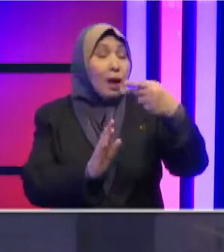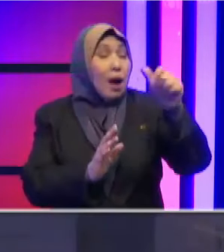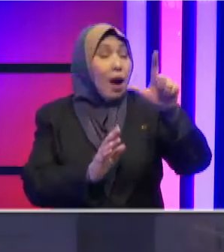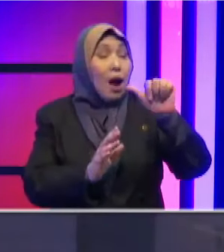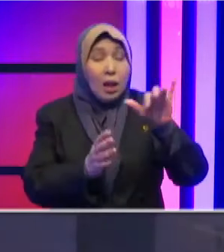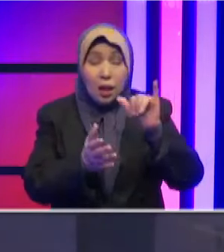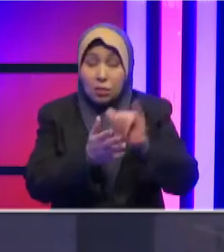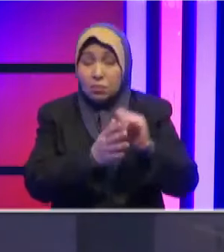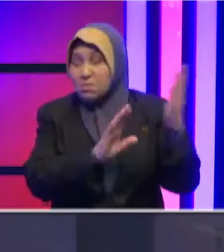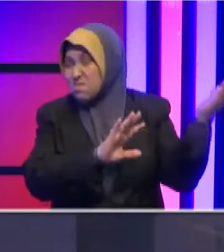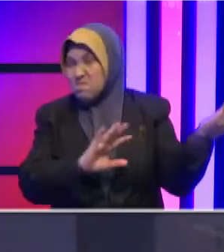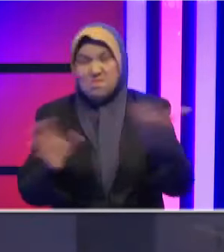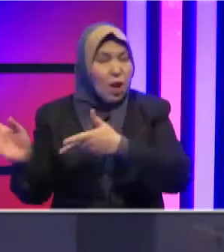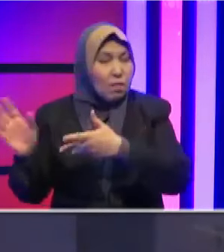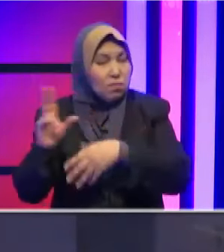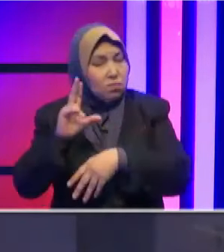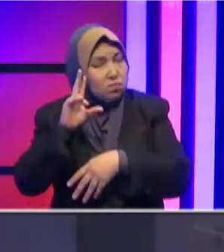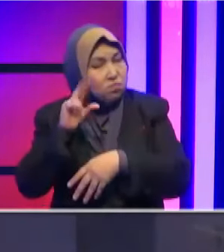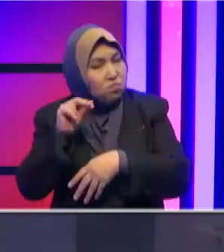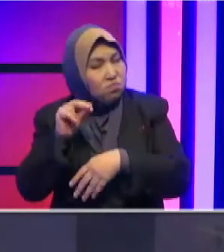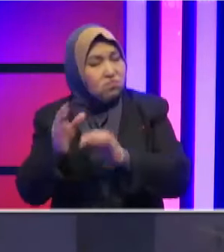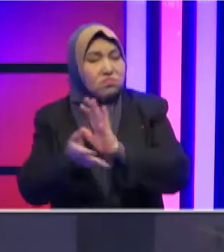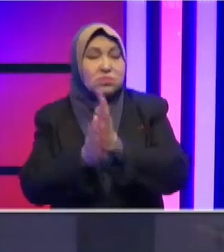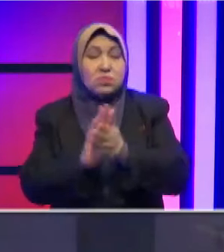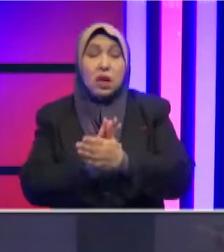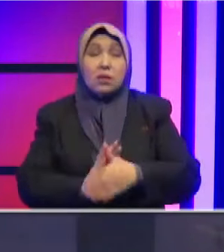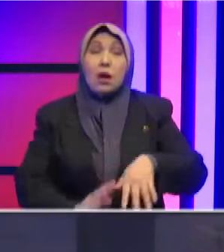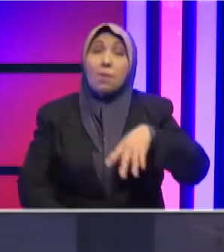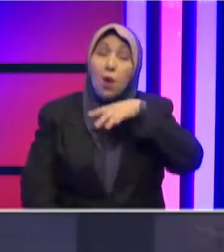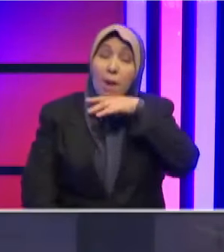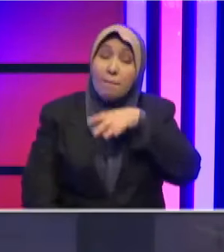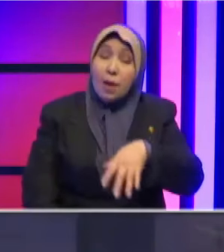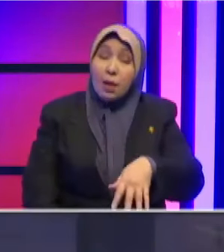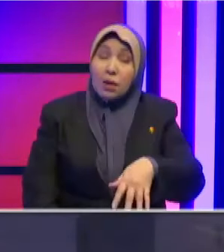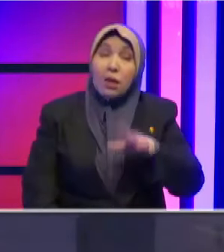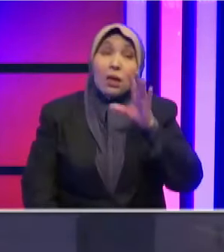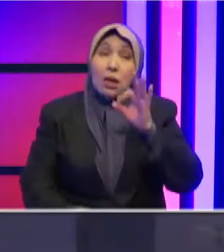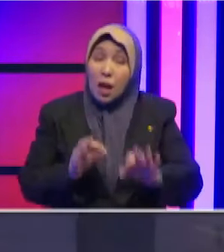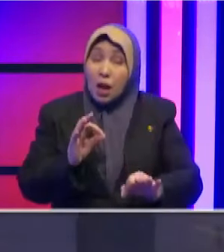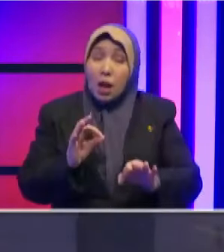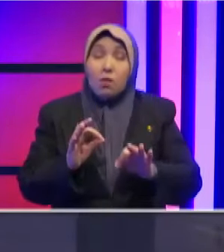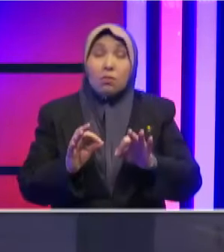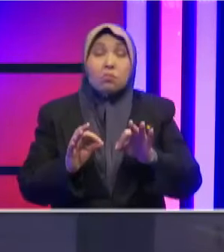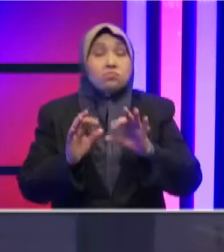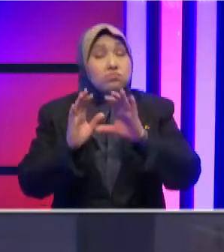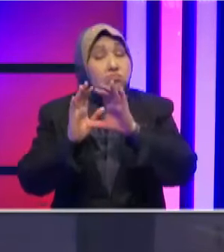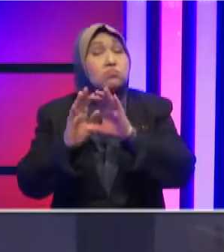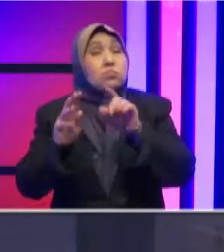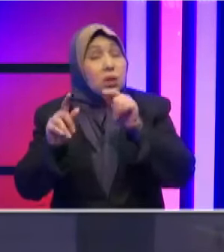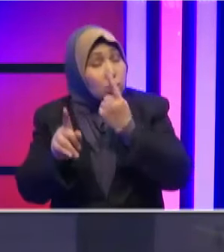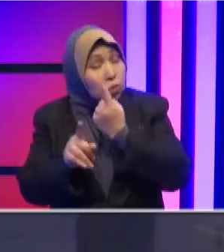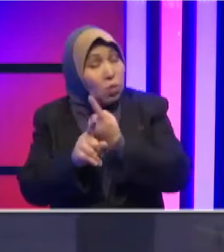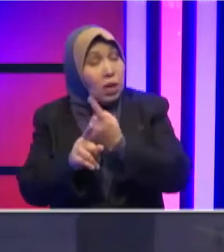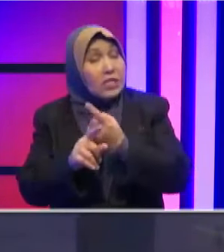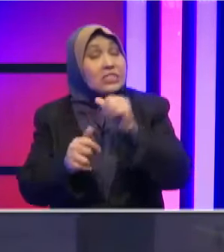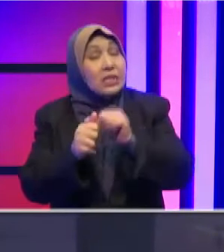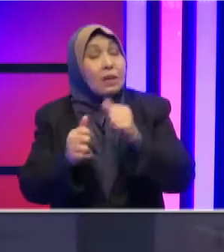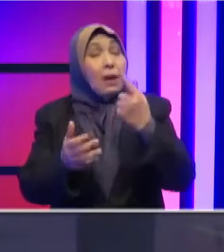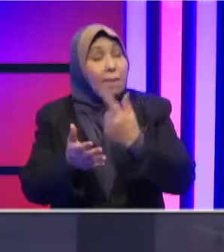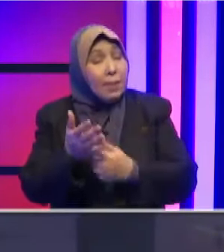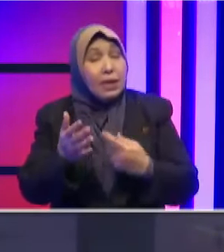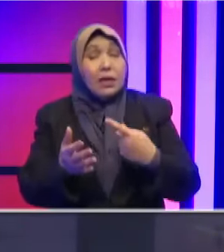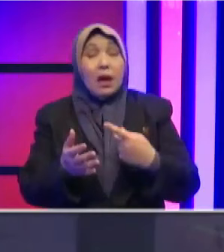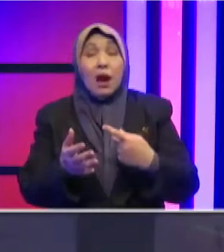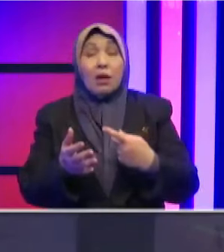jauzi Baqarah ini mengatakan ia Muhammad kalau seandainya demikian setiap apo yang